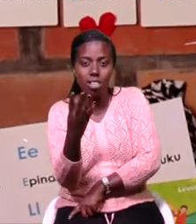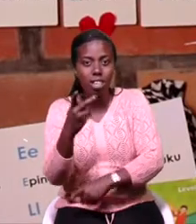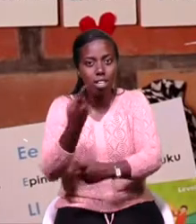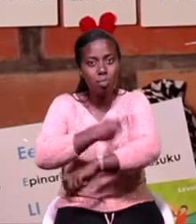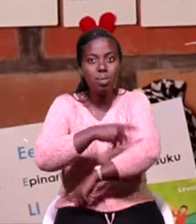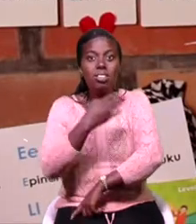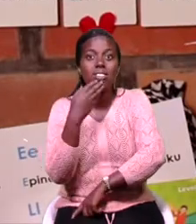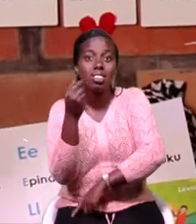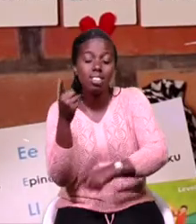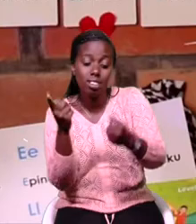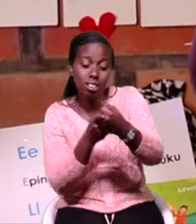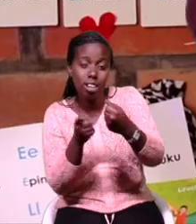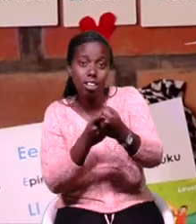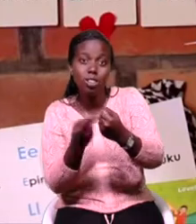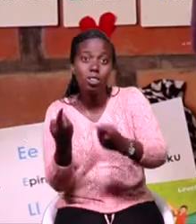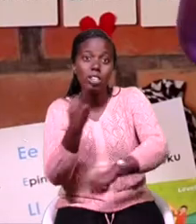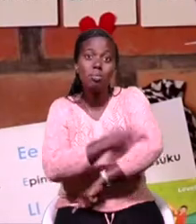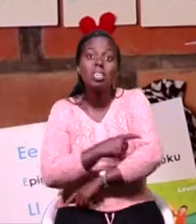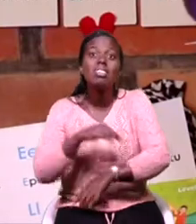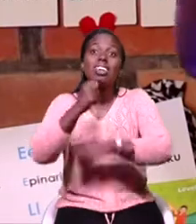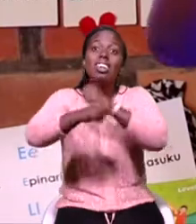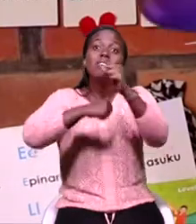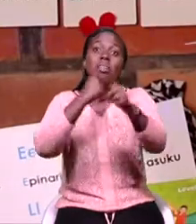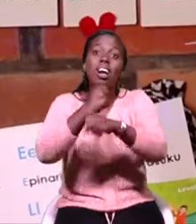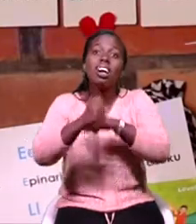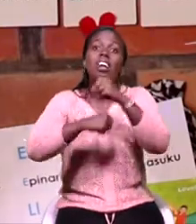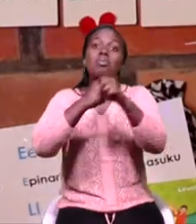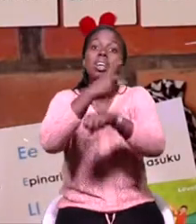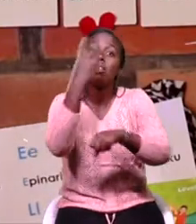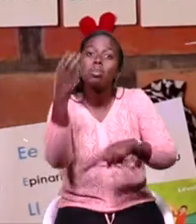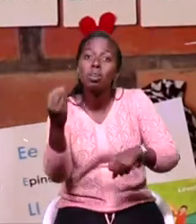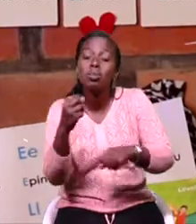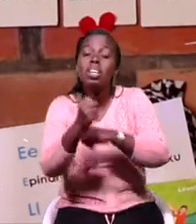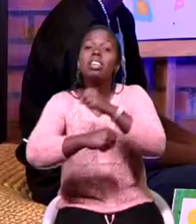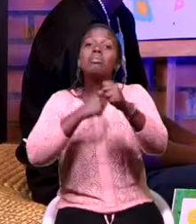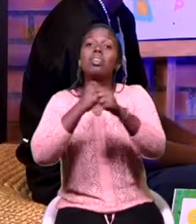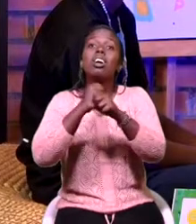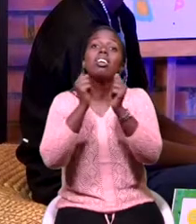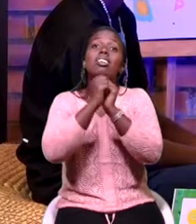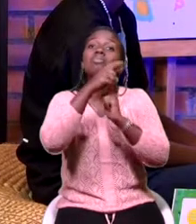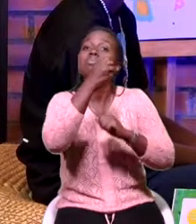itanu, iminsi itandatu, iminsi, imyaka makumyabiri, imyaka cumi na.